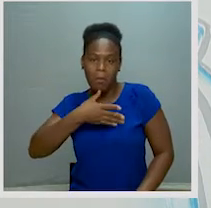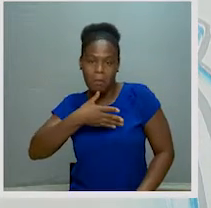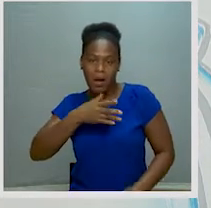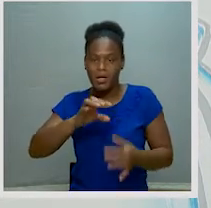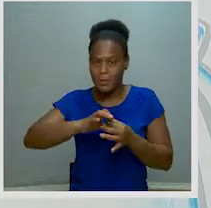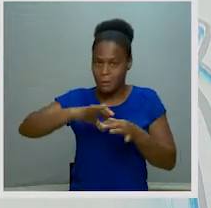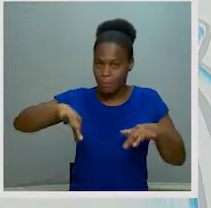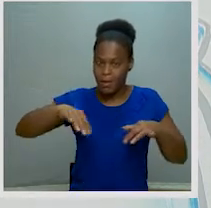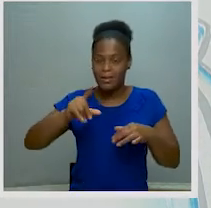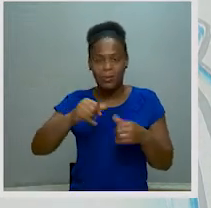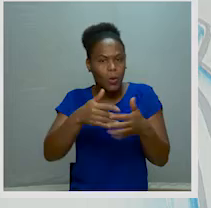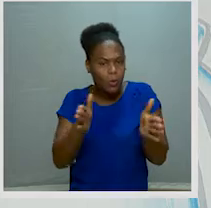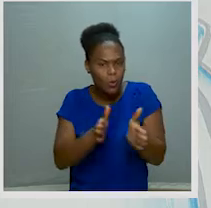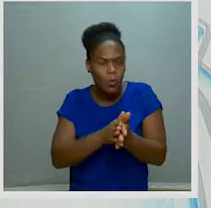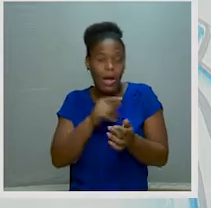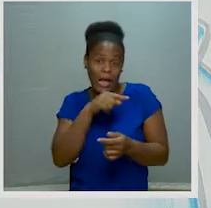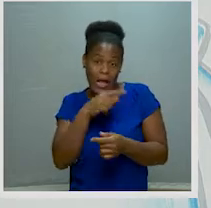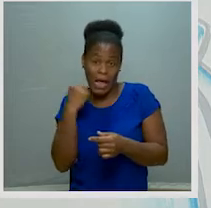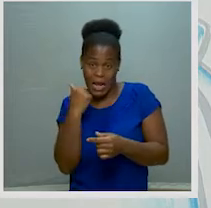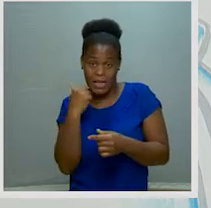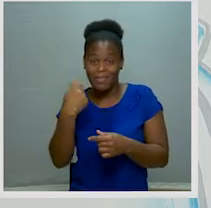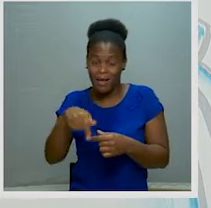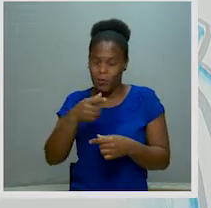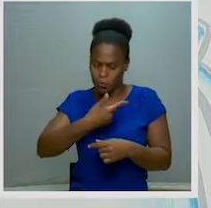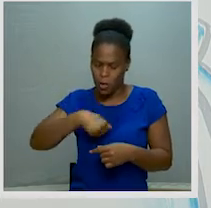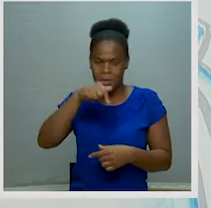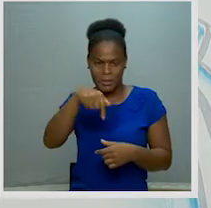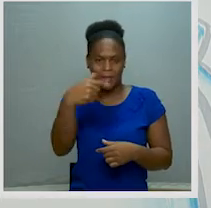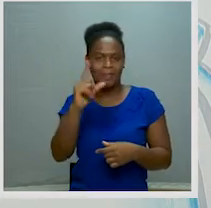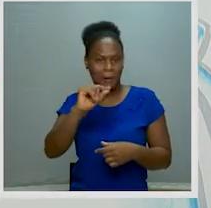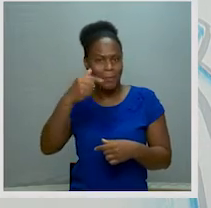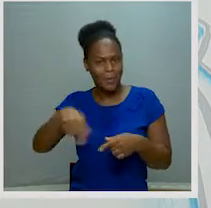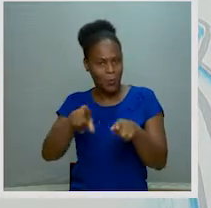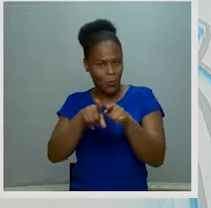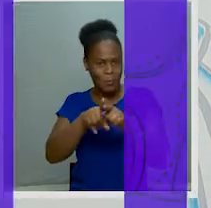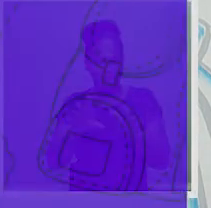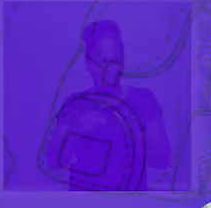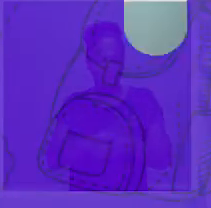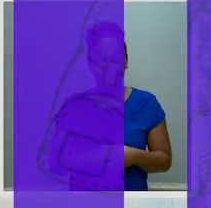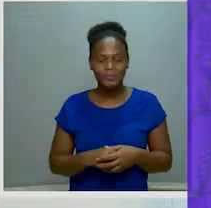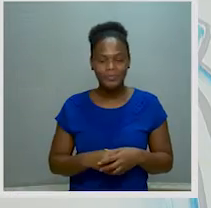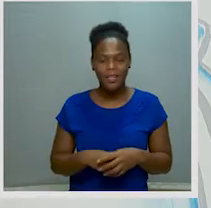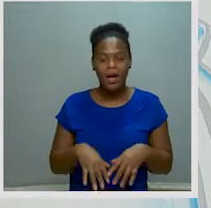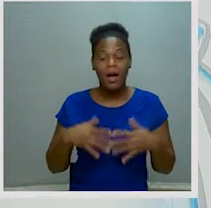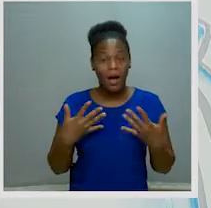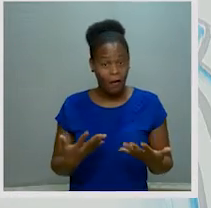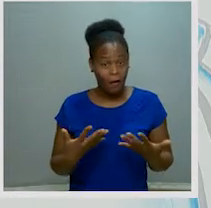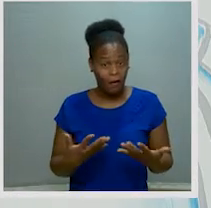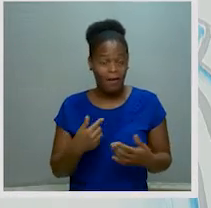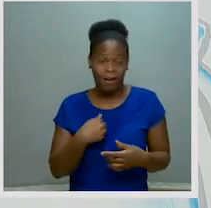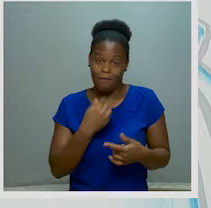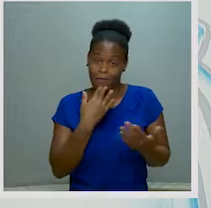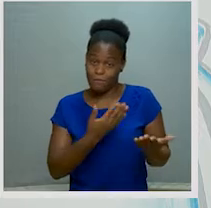C'est pareil. On a tout ce qu'ils ont aussi. C'est bon? Très bien. Maintenant, je